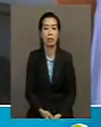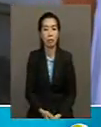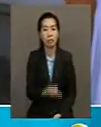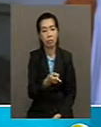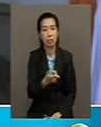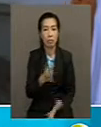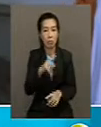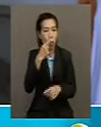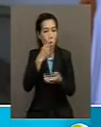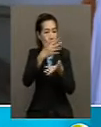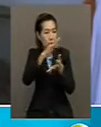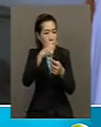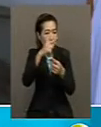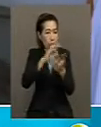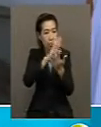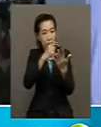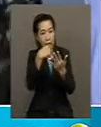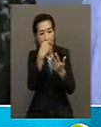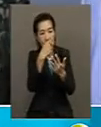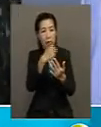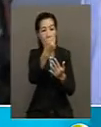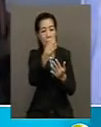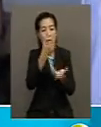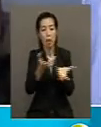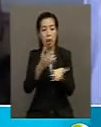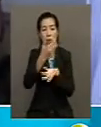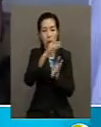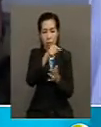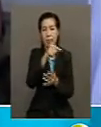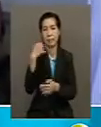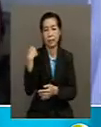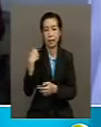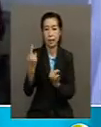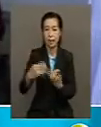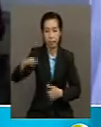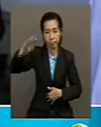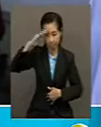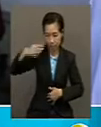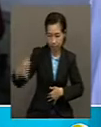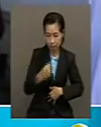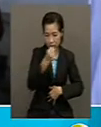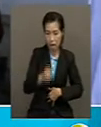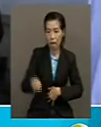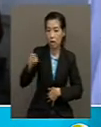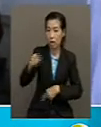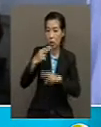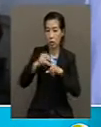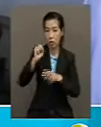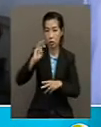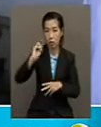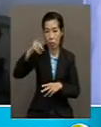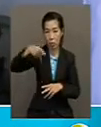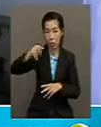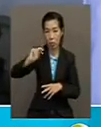ผู้สั่งซื้อหรือว่าประเทศที่3 เจ้าหน้าที่ก็เลยตรวจยึดไม้เหล่านี้แล้วก็แจ้งข้อหากับนายสมพงษ์พิมเสน